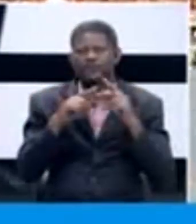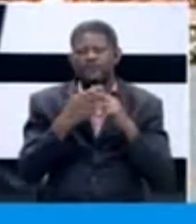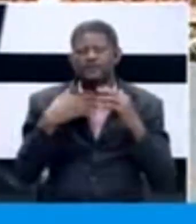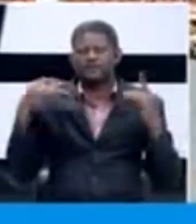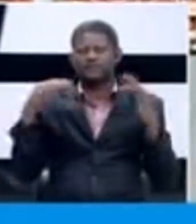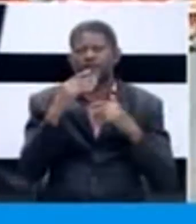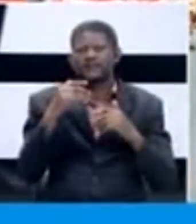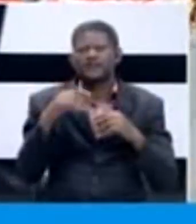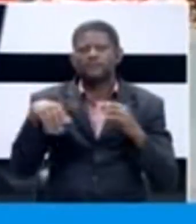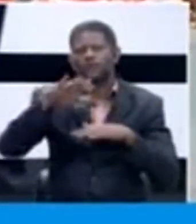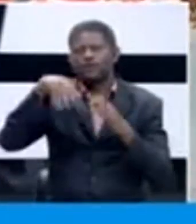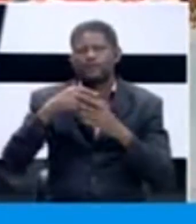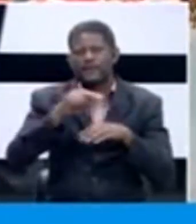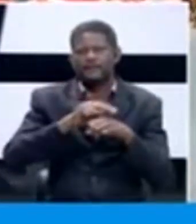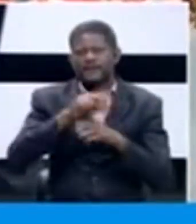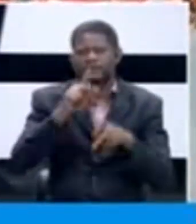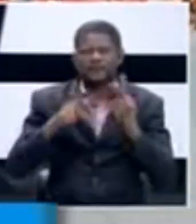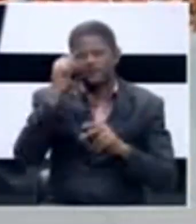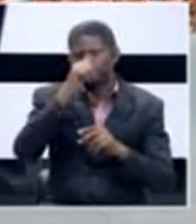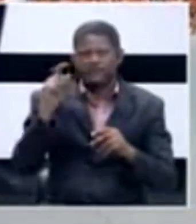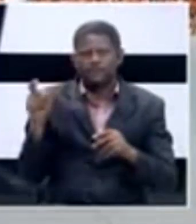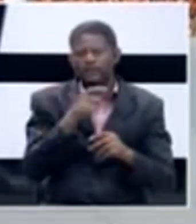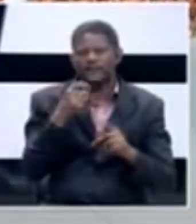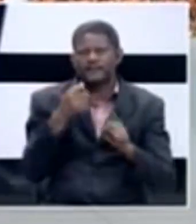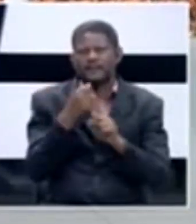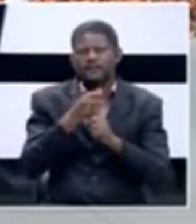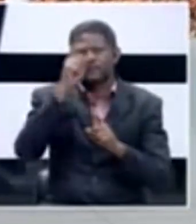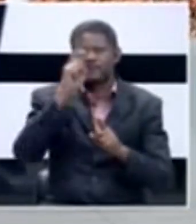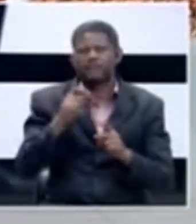ምስ መላእ ብሄር ብሄረሰባትን ህዝብታትን ኢትዮጵያ ብምዃን ክቃለሶ ከም ዘለዎ ድማ ተገሊጹ እዩ።